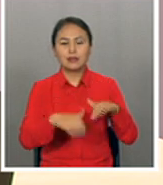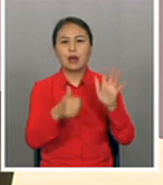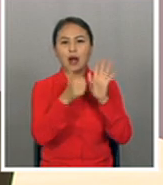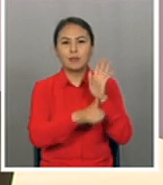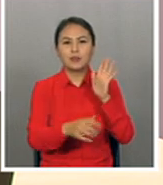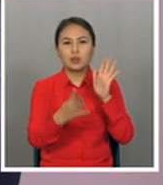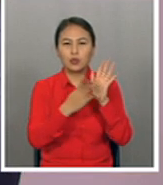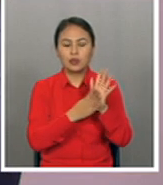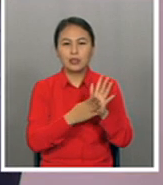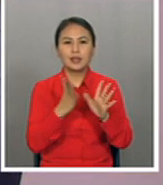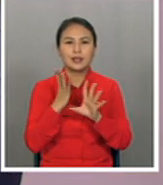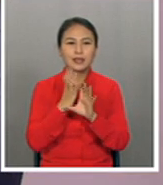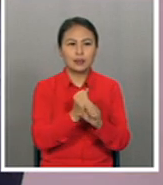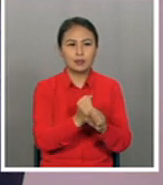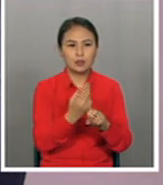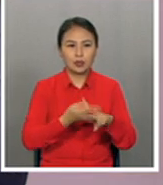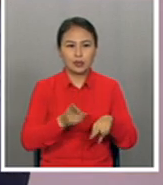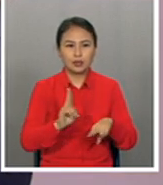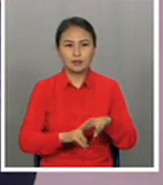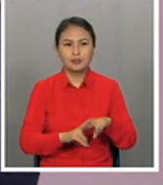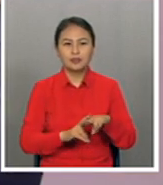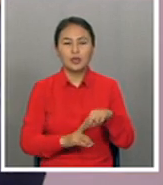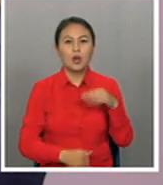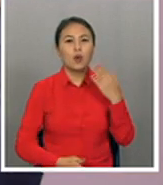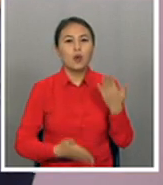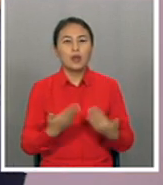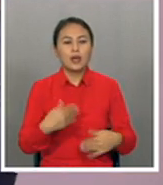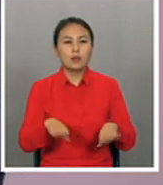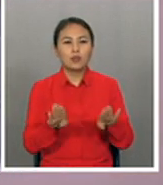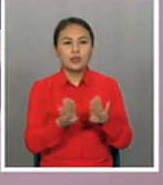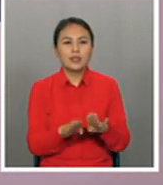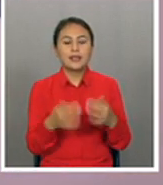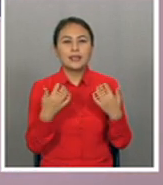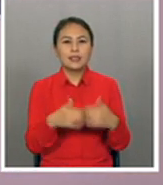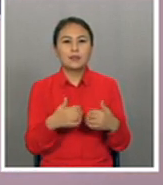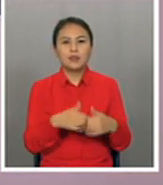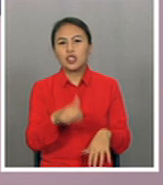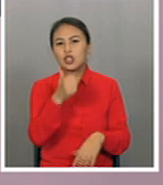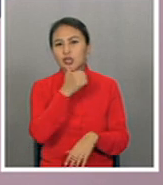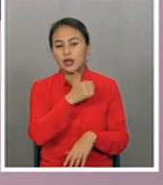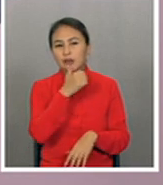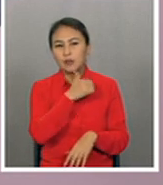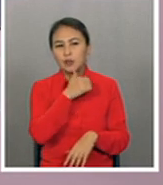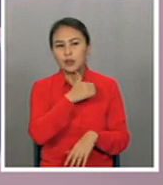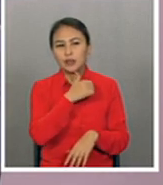кем болғаны. Олай болса, есепті шығарып көрейік.